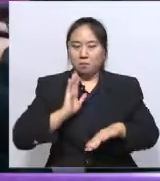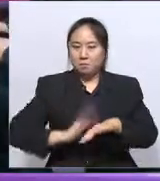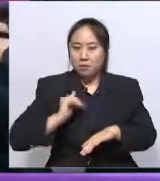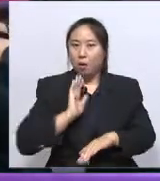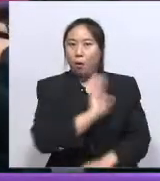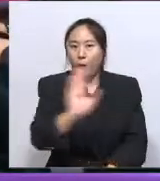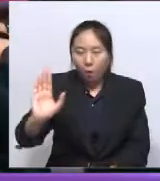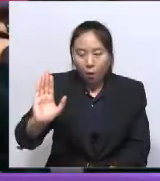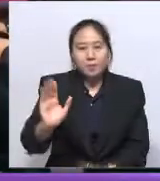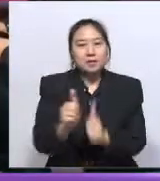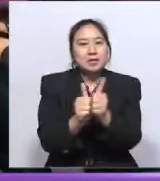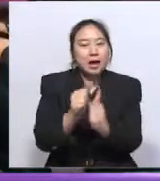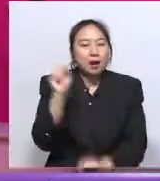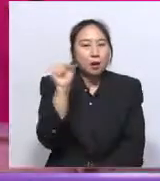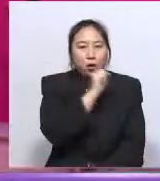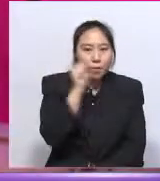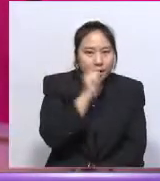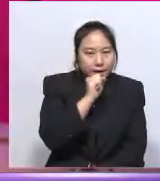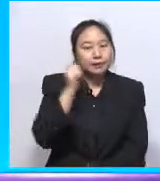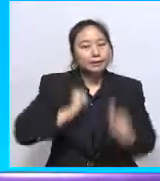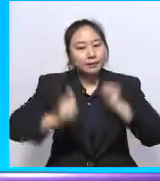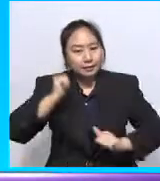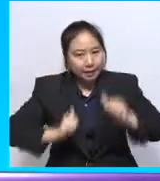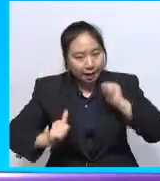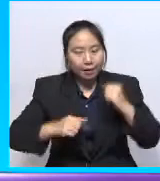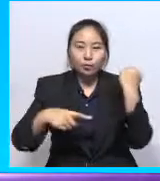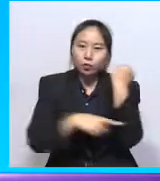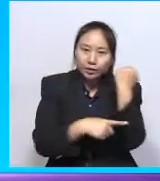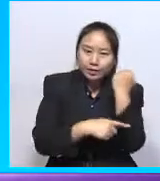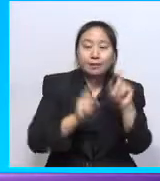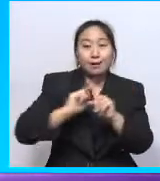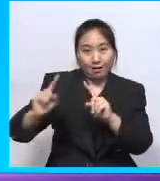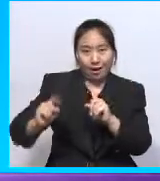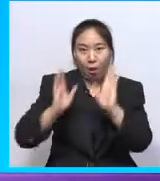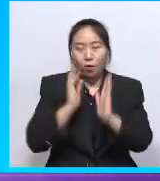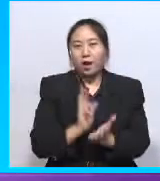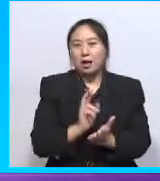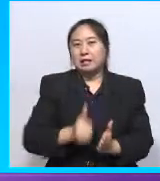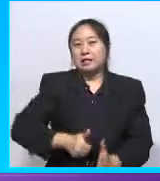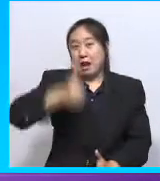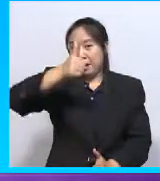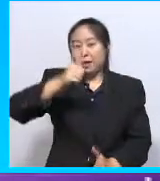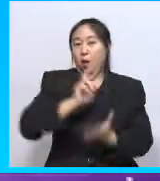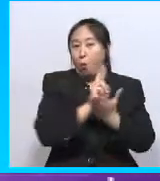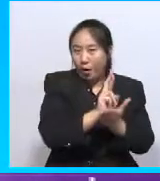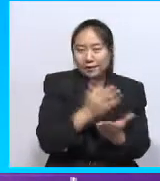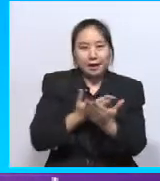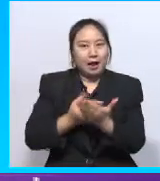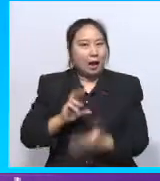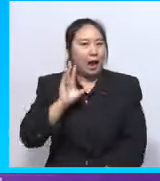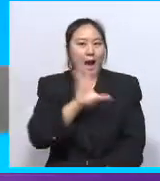การแข่งขันร้องเพลงการแสดงแล้วก็การเล่นดนตรีนะคะโดยผู้ชนะเลิศจะได้รับเงินรางวัลถึง 500,000 บา